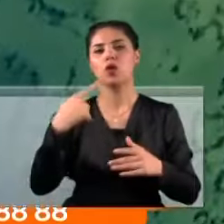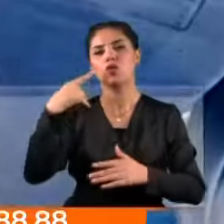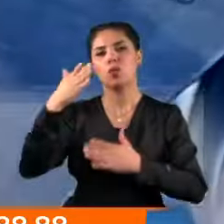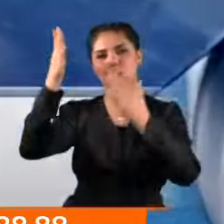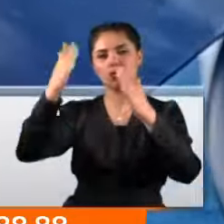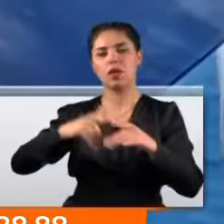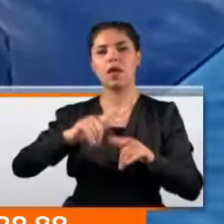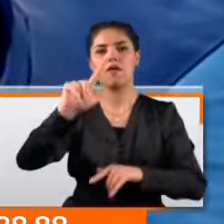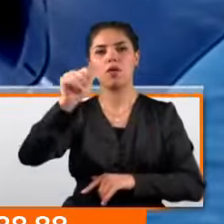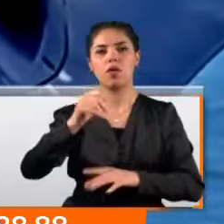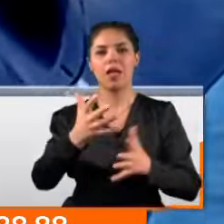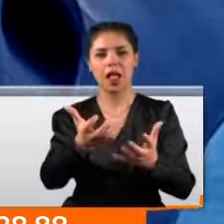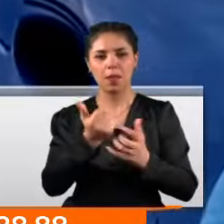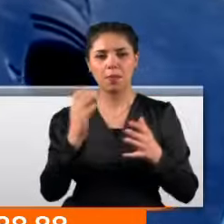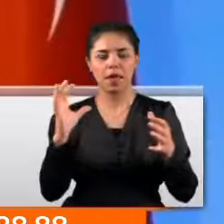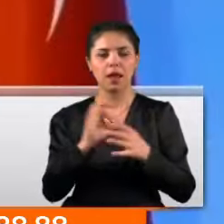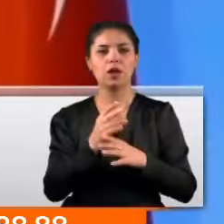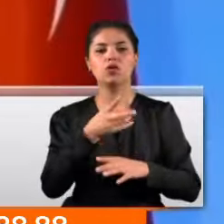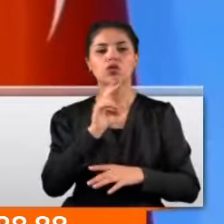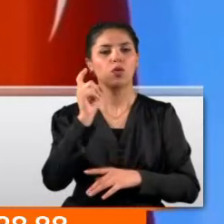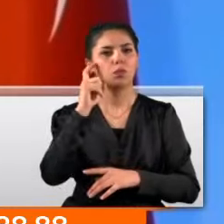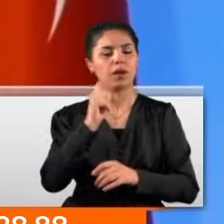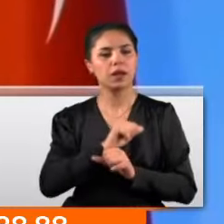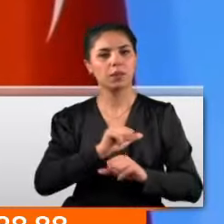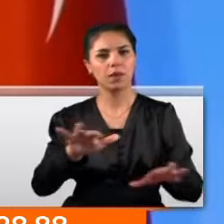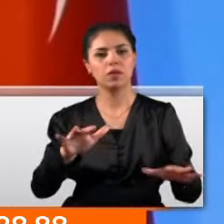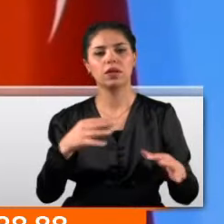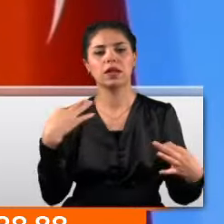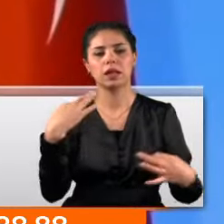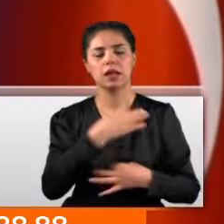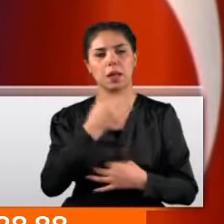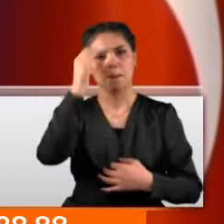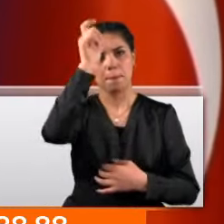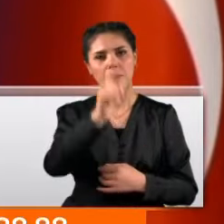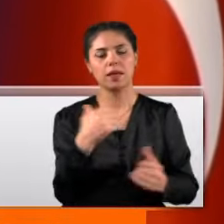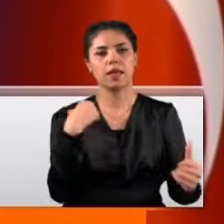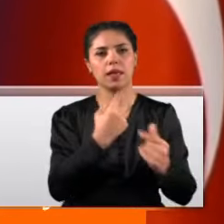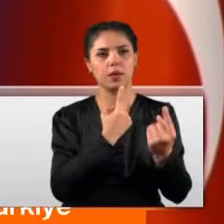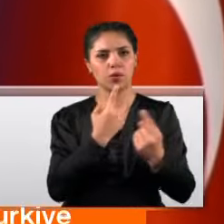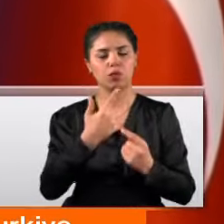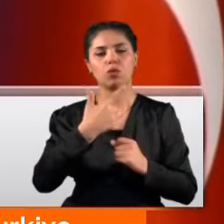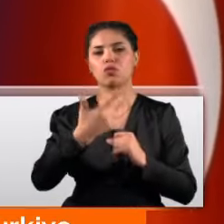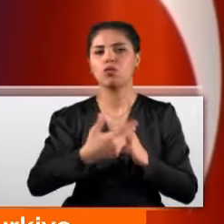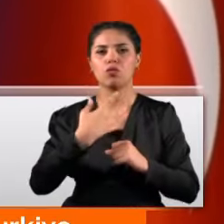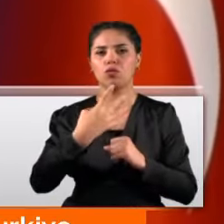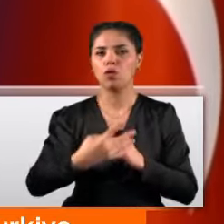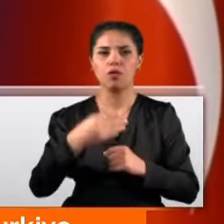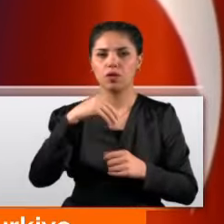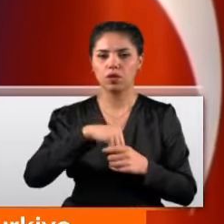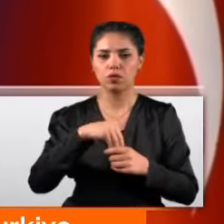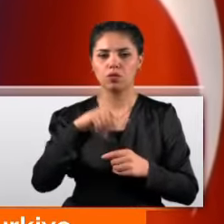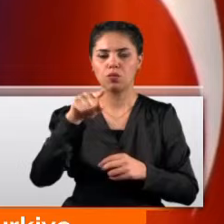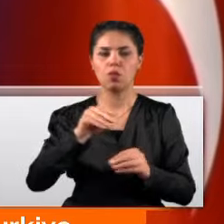alımıyla ilgili gelinen son noktayı da paylaştı. Sayın Biden'la tekrar konuştum. 3-4 hafta içerisinde ben